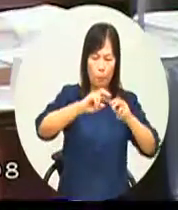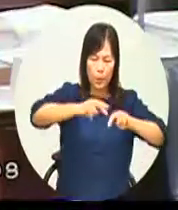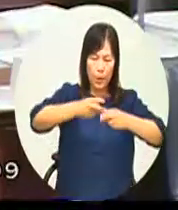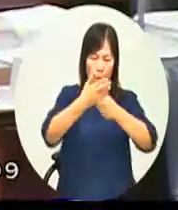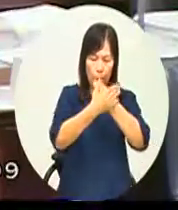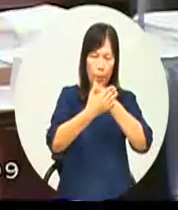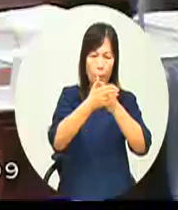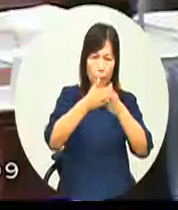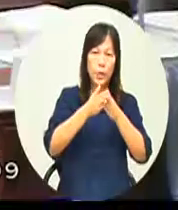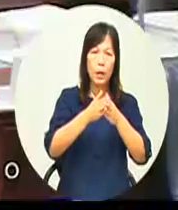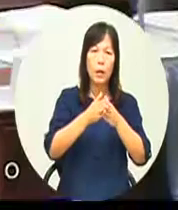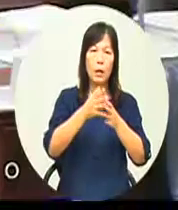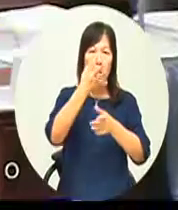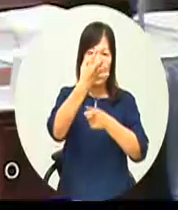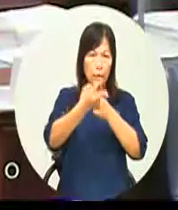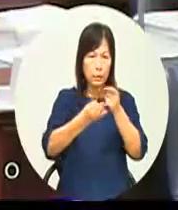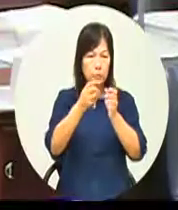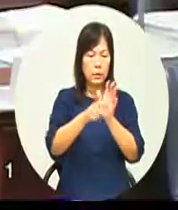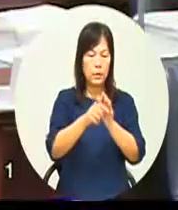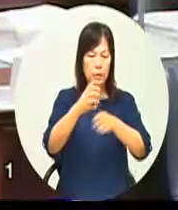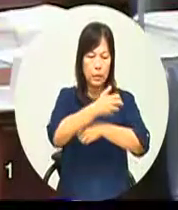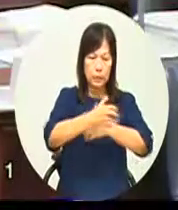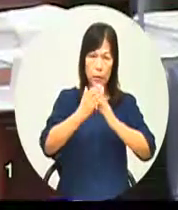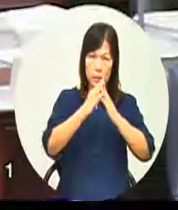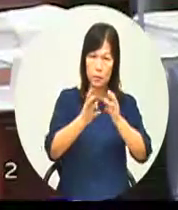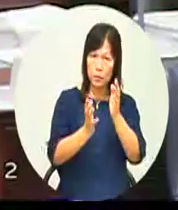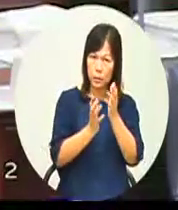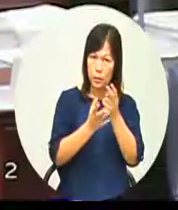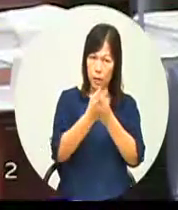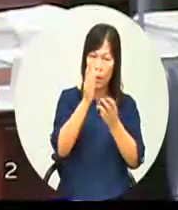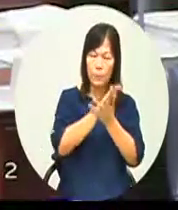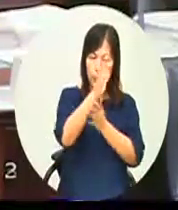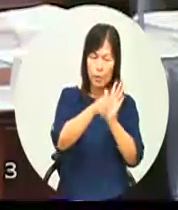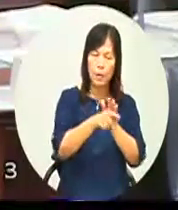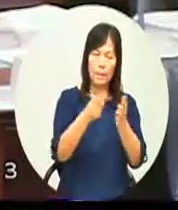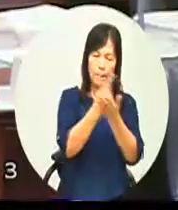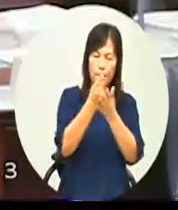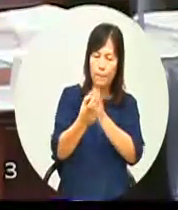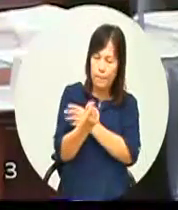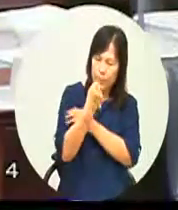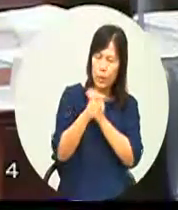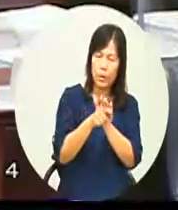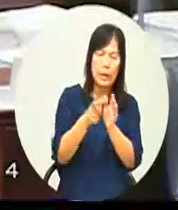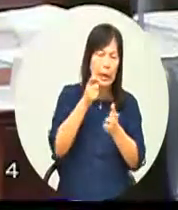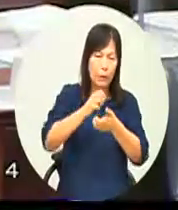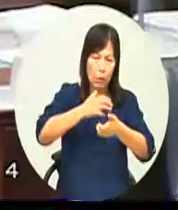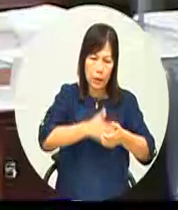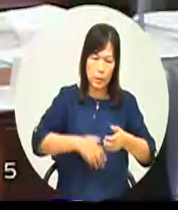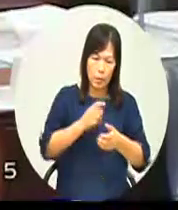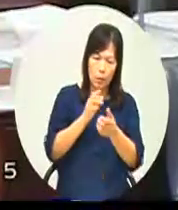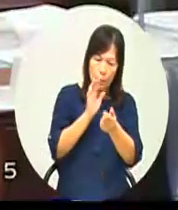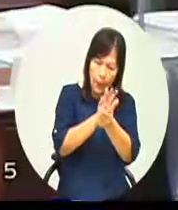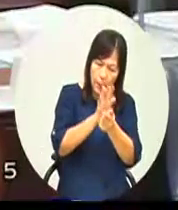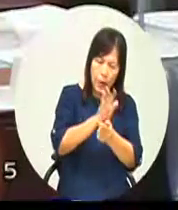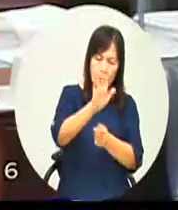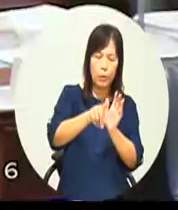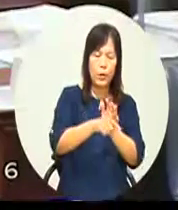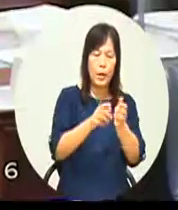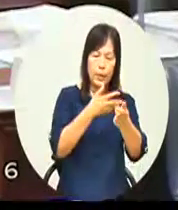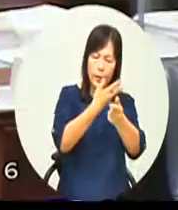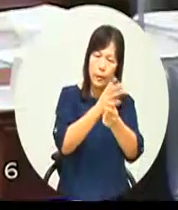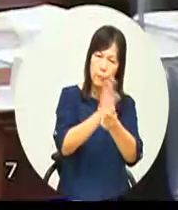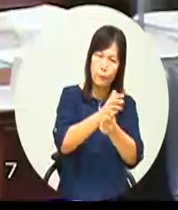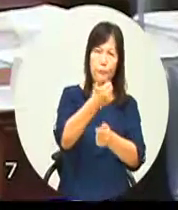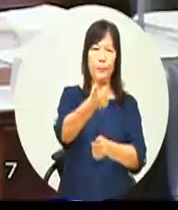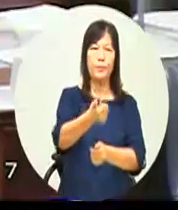那这几年的确，县市合并之后，我们大家一起努力把一些软体一直丢进去，然后提供更好的服务。